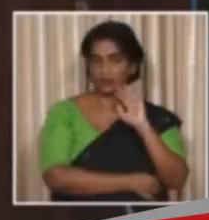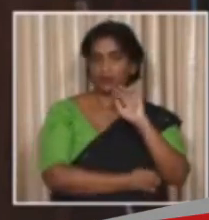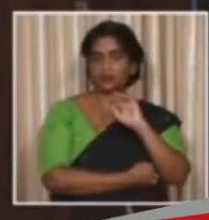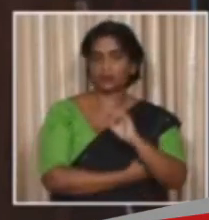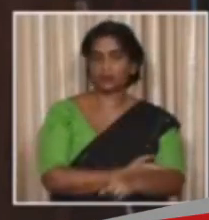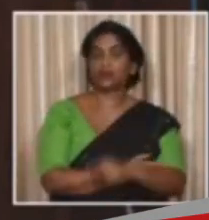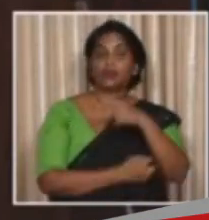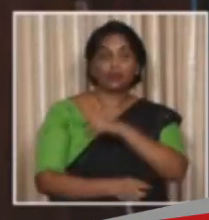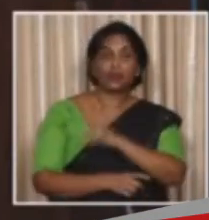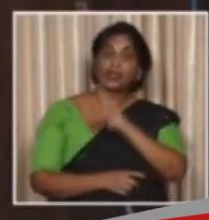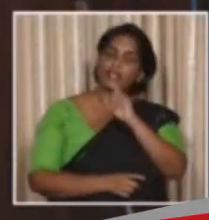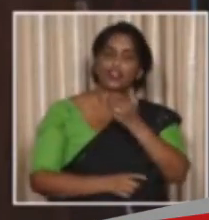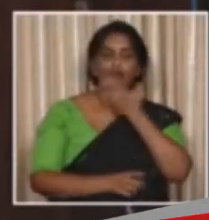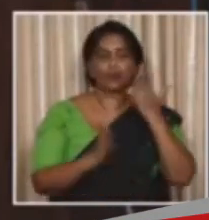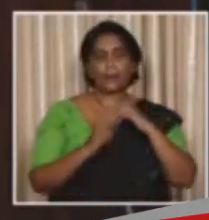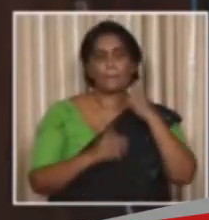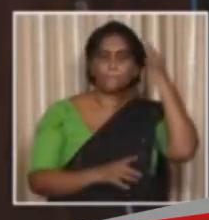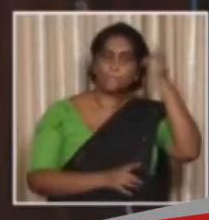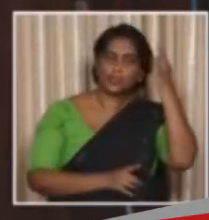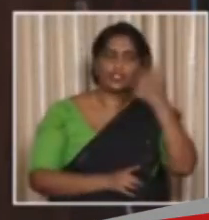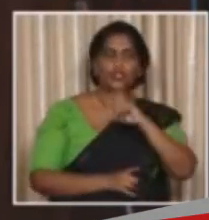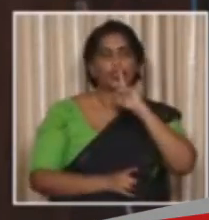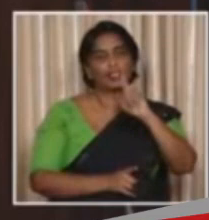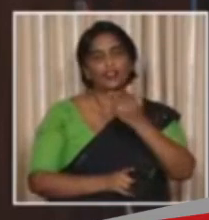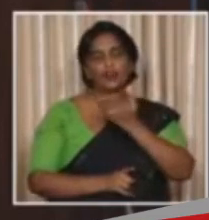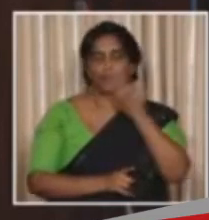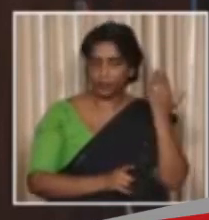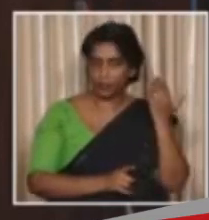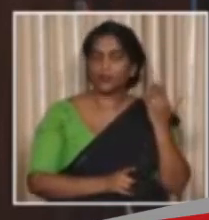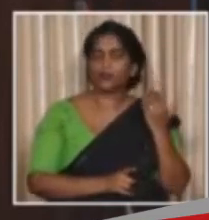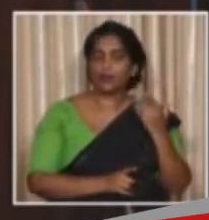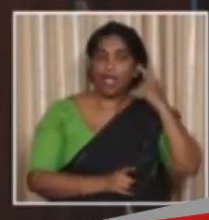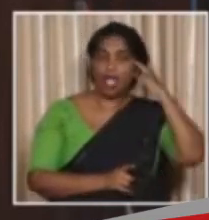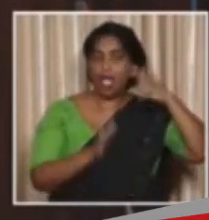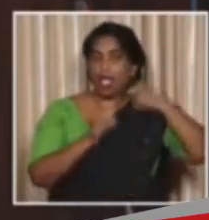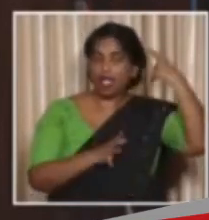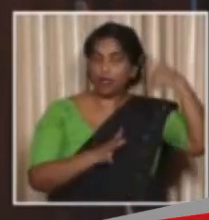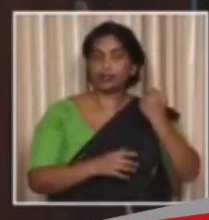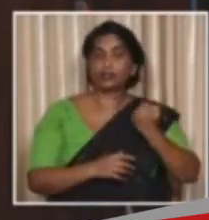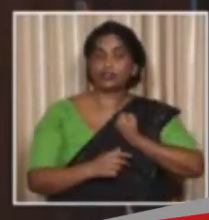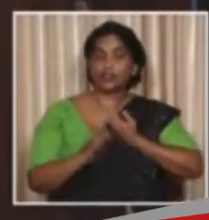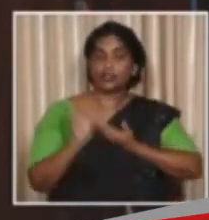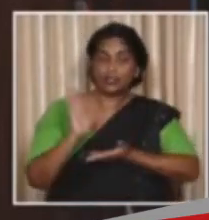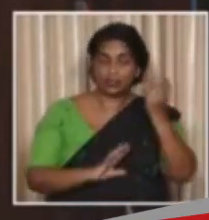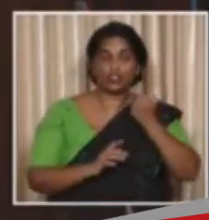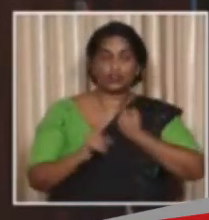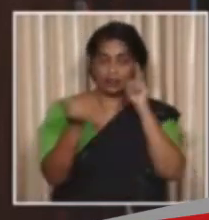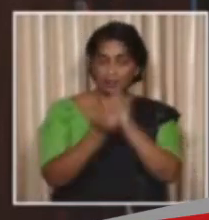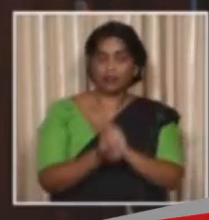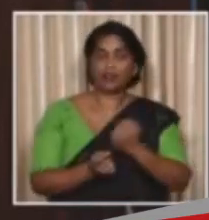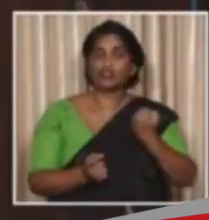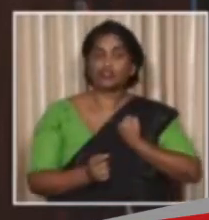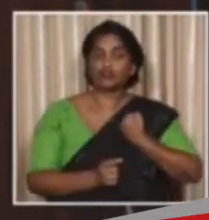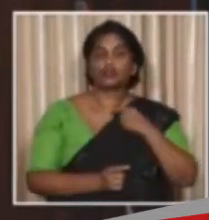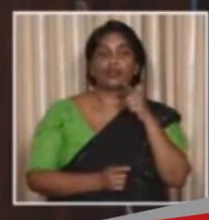සභාපතිතුමා නෙමෙයි එතුමාට කියන්න පුළුවන් ඕන එක පිස්සෙට්ට ඕන එකක් කියන්න පුළුවන් අංගොඩ ඉන්න පිස්සෝ දොස්තර මහත්තයා කියාම